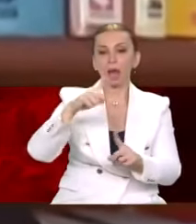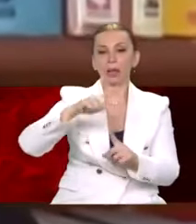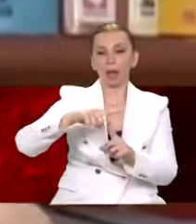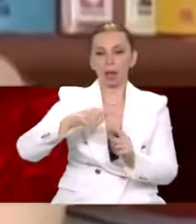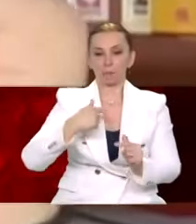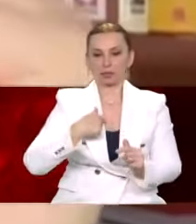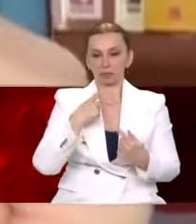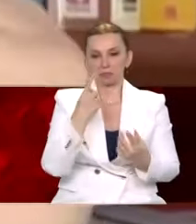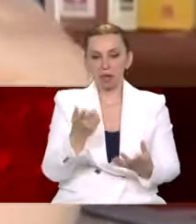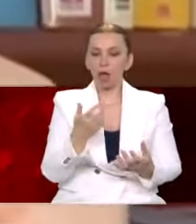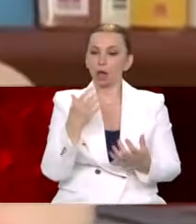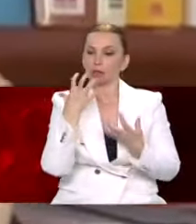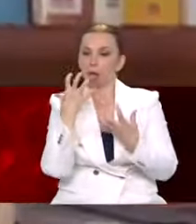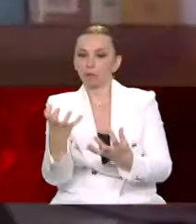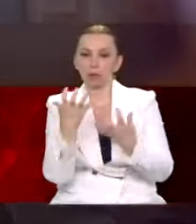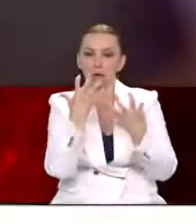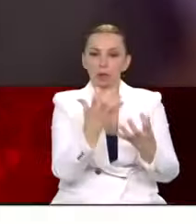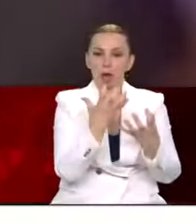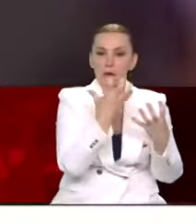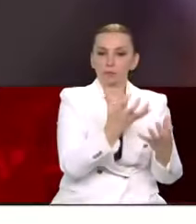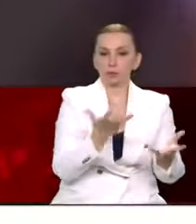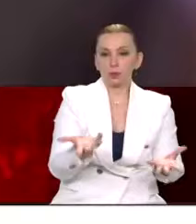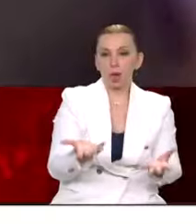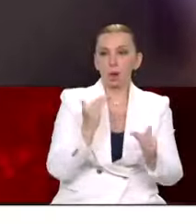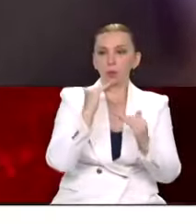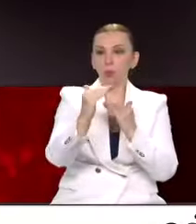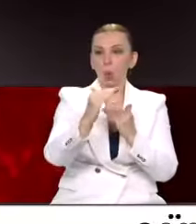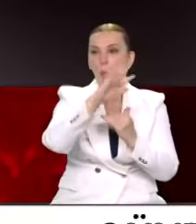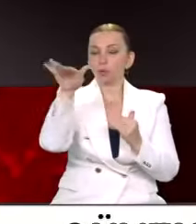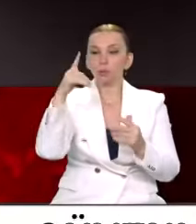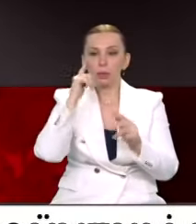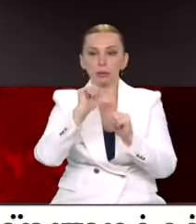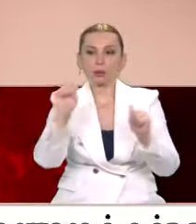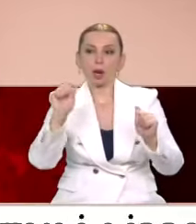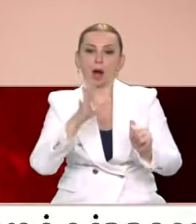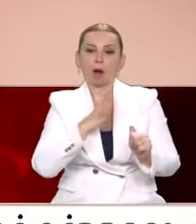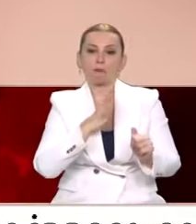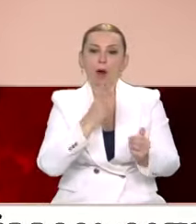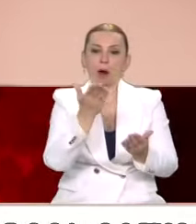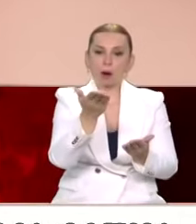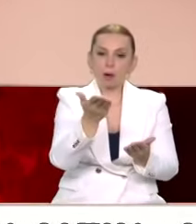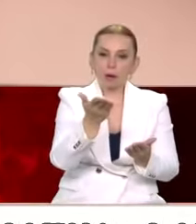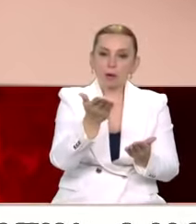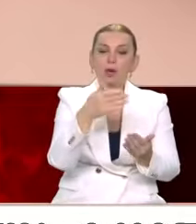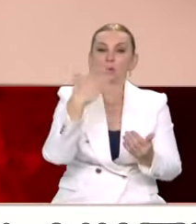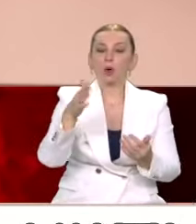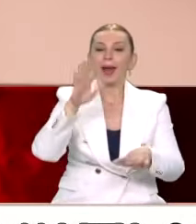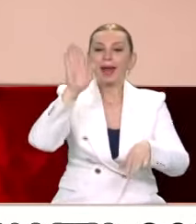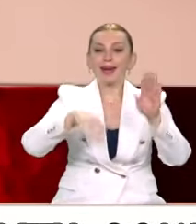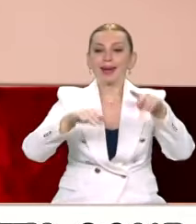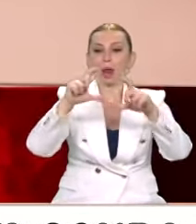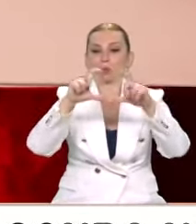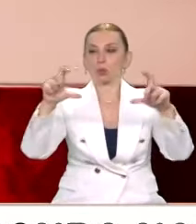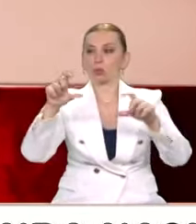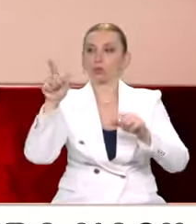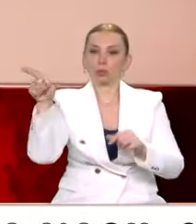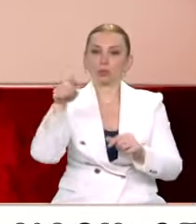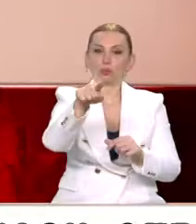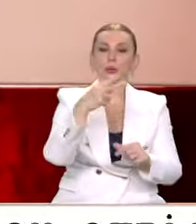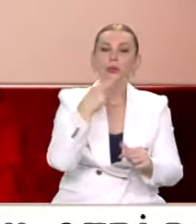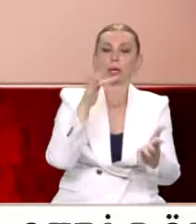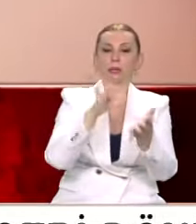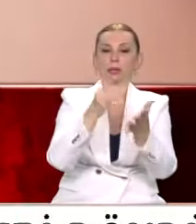İnsanların sağlığıyla oynadı. O fenomene reklam kurulu binlerce liralık ceza ile dur dedi. Erkekler açısından kadının geçmiş önemli midir, değil